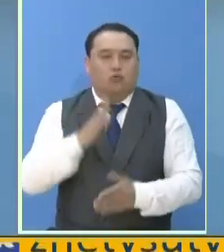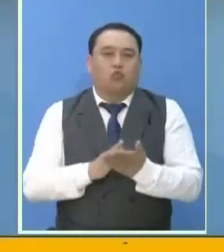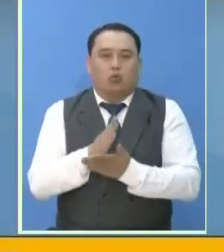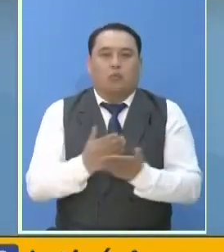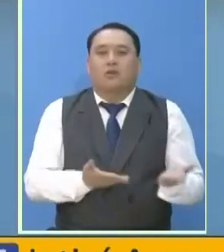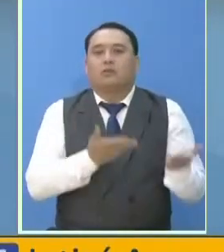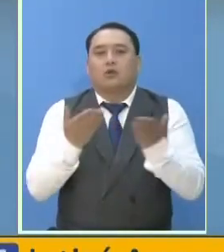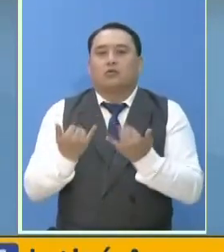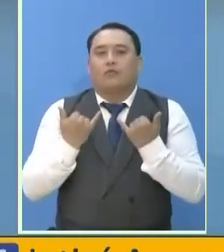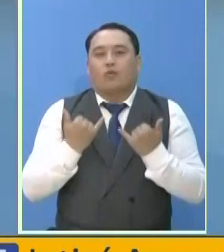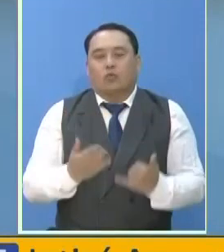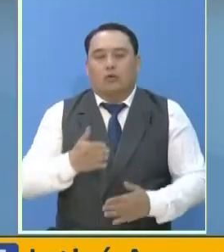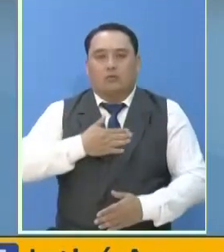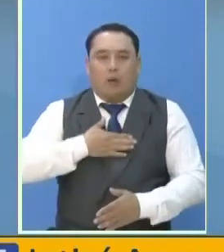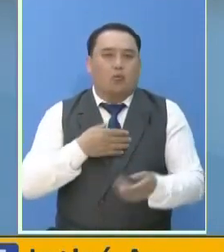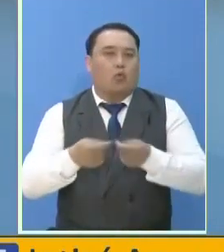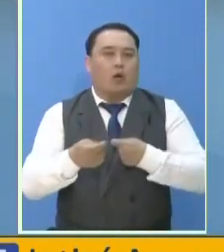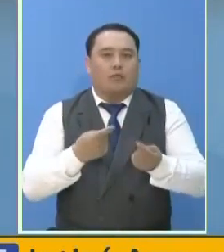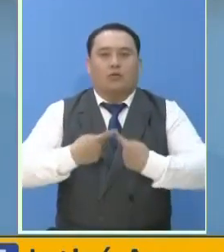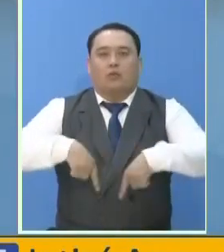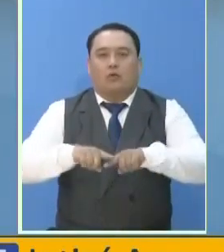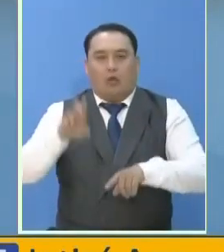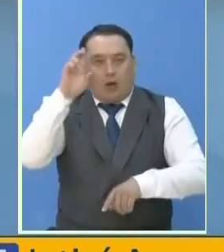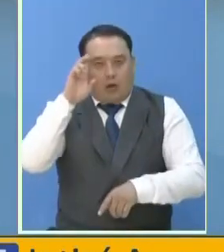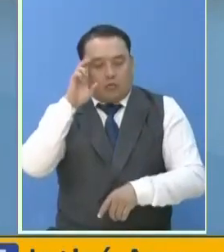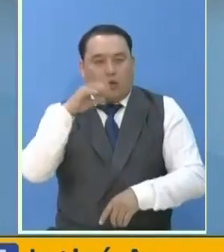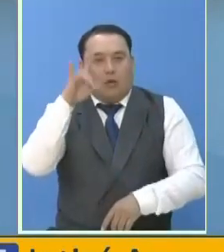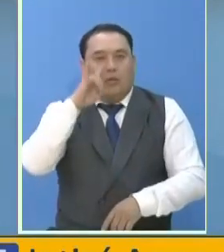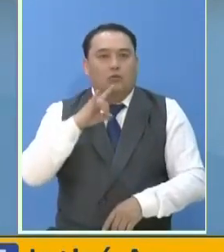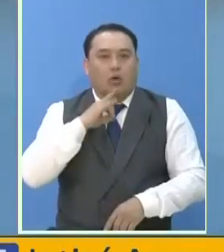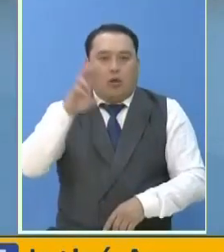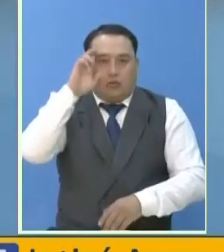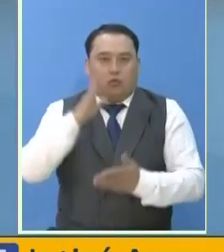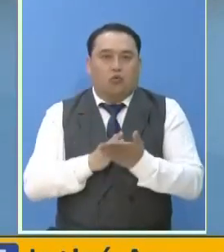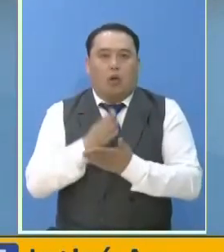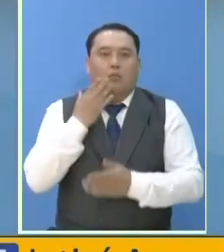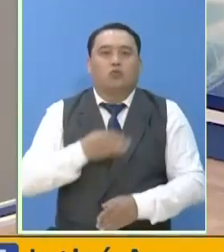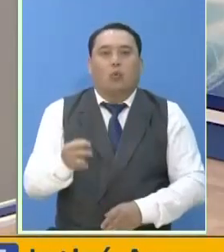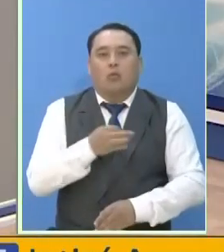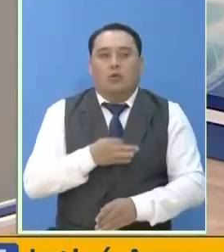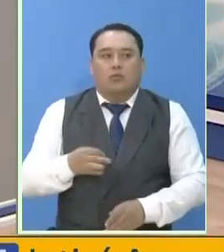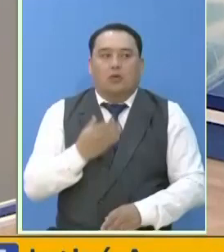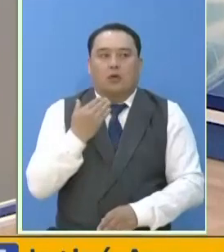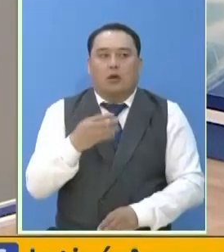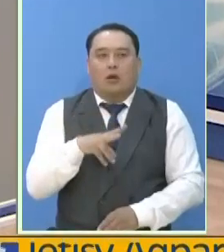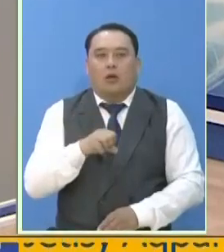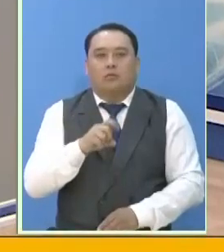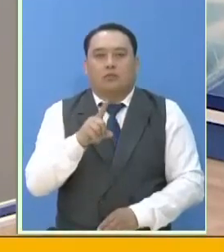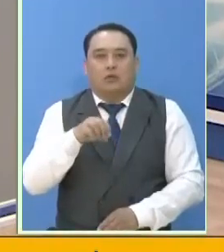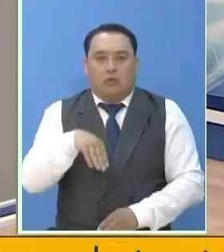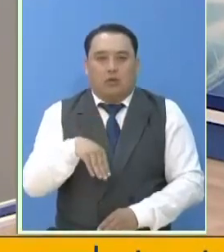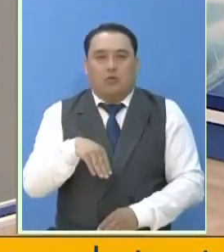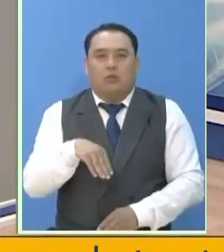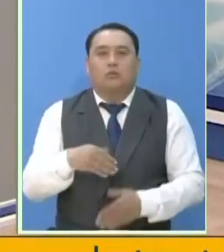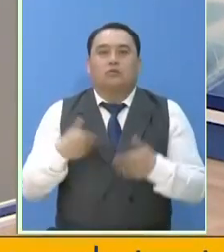мы пригласили сюда к нам руководителя Департамента агентства Республики Казахстан по делам государственной службы по Алматинской области Бисикулову Лизат Мукатаевну.